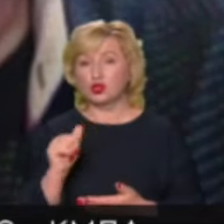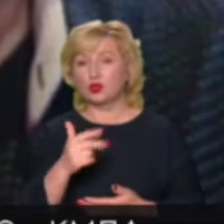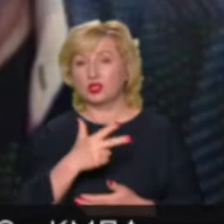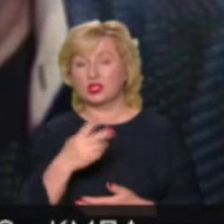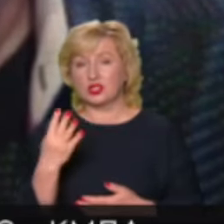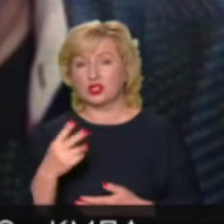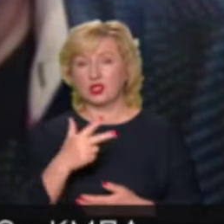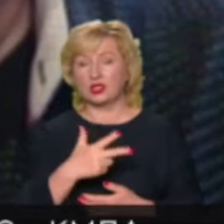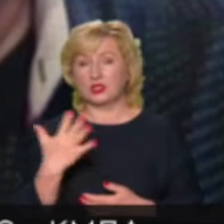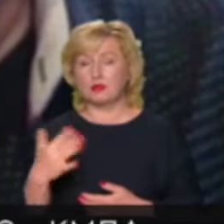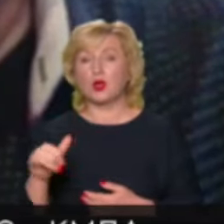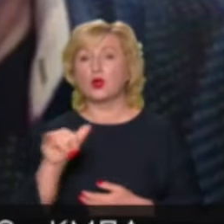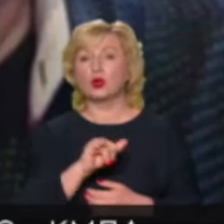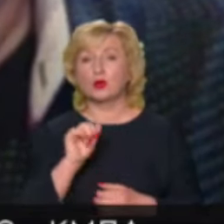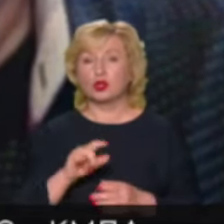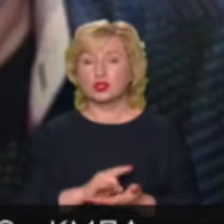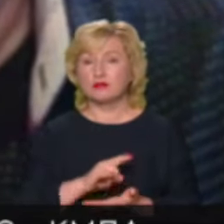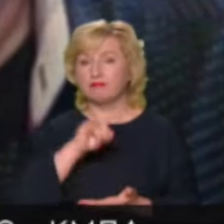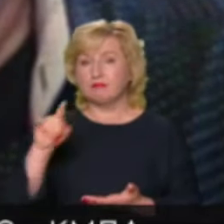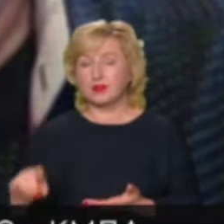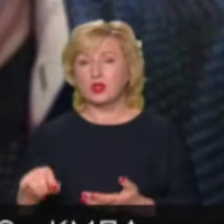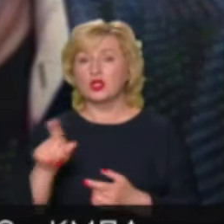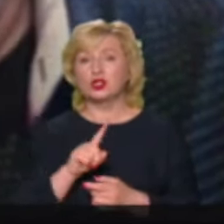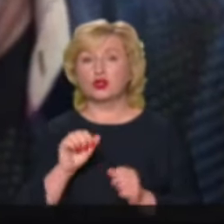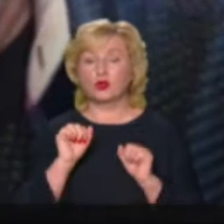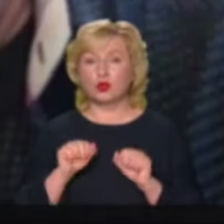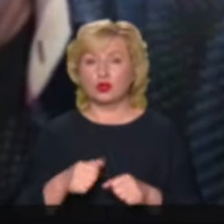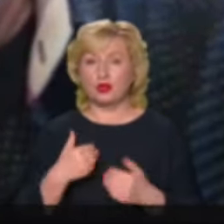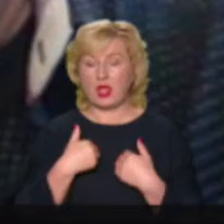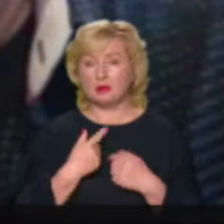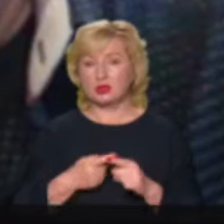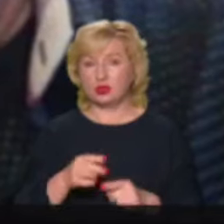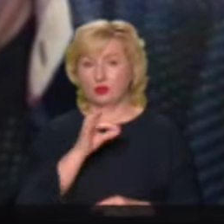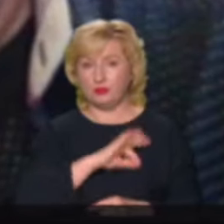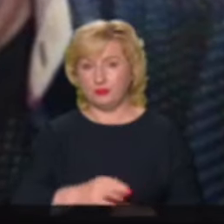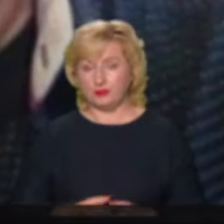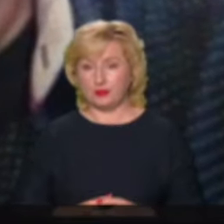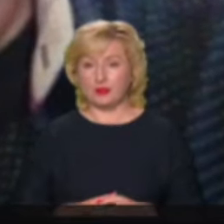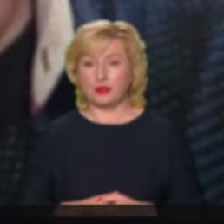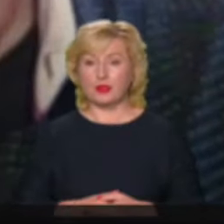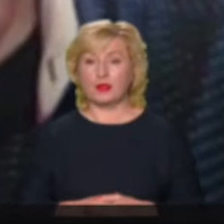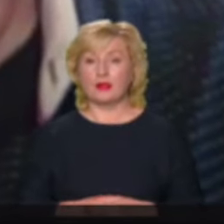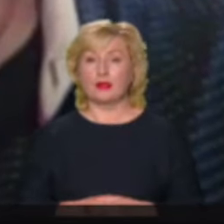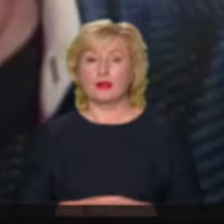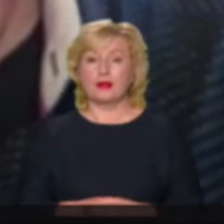Су-35С. Куди вони можуть розосередити і що, скажімо так, нам з цього? Ну,